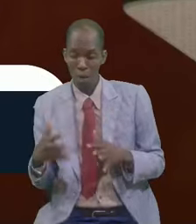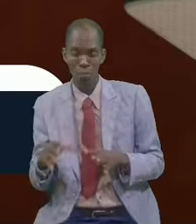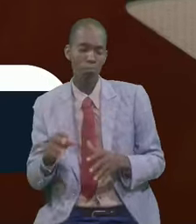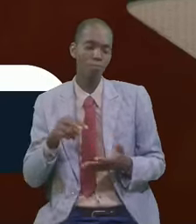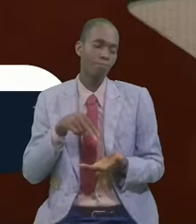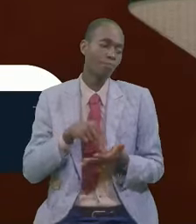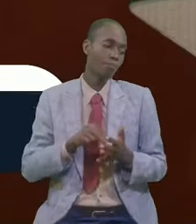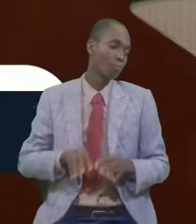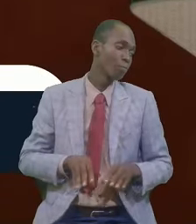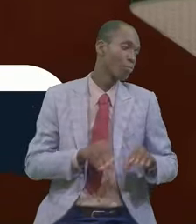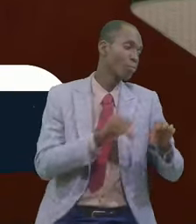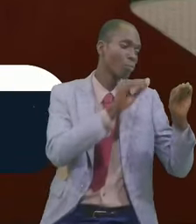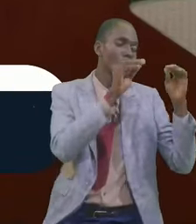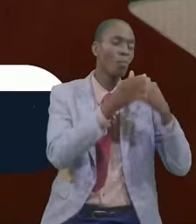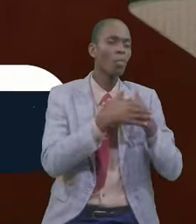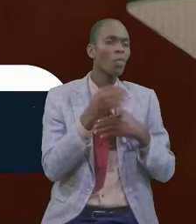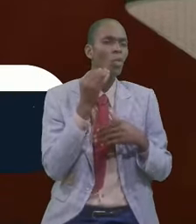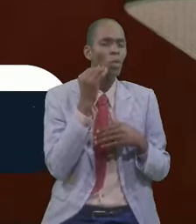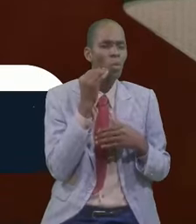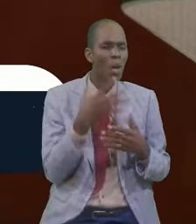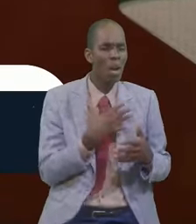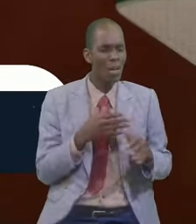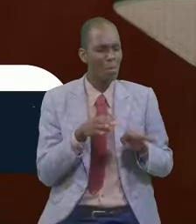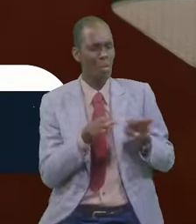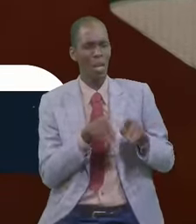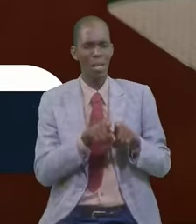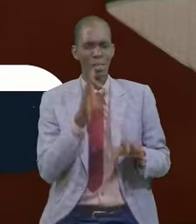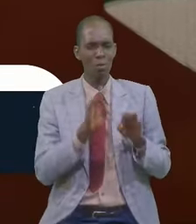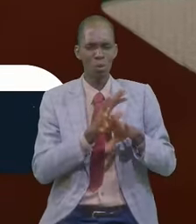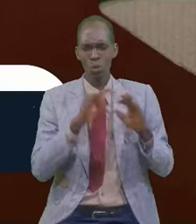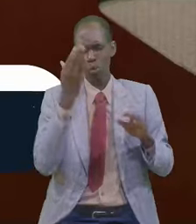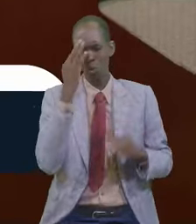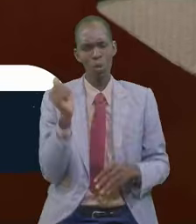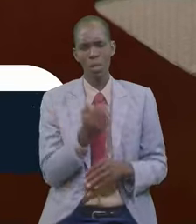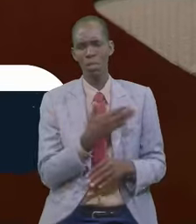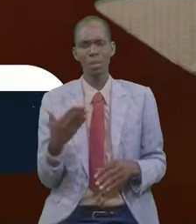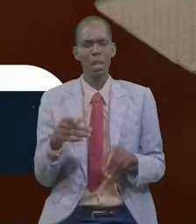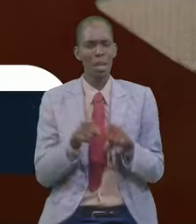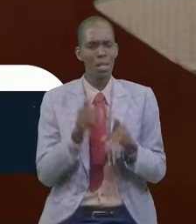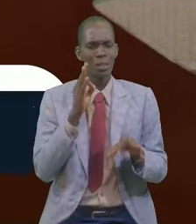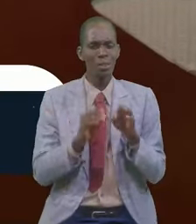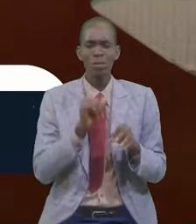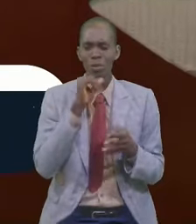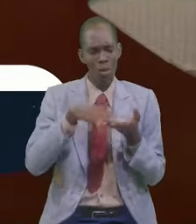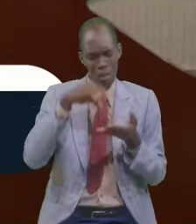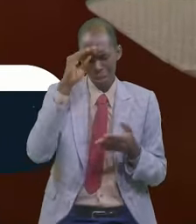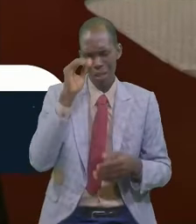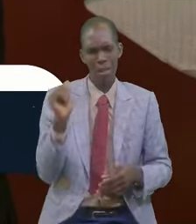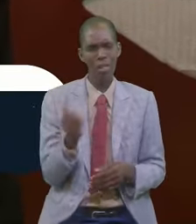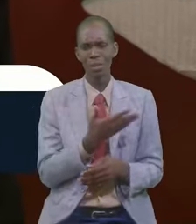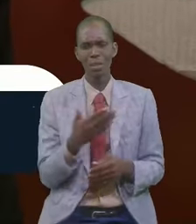rentrent chez eux, ils vivent comme ils n'avaient rien reçu. C'est comme ils n'avaient rien appris. C'est